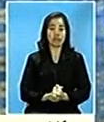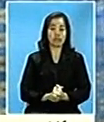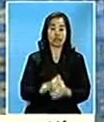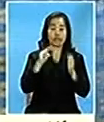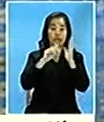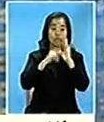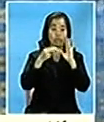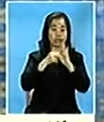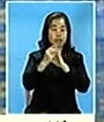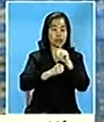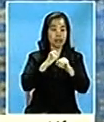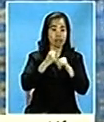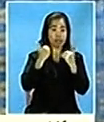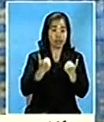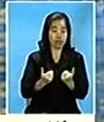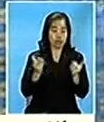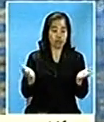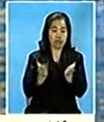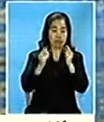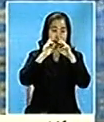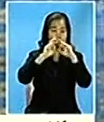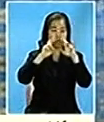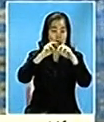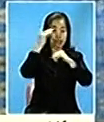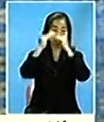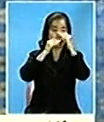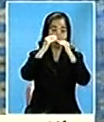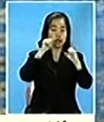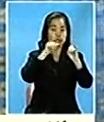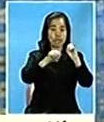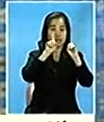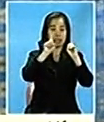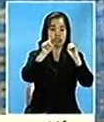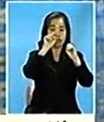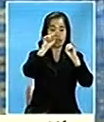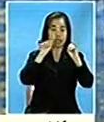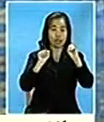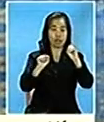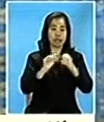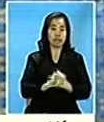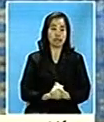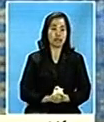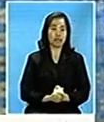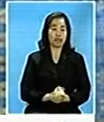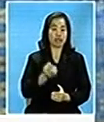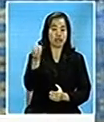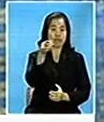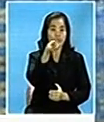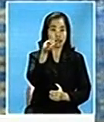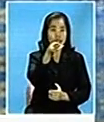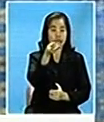ปีนี้ประเทศไทยสนับสนุนงบวิจัยและพัฒนา 0.11 นับว่าน้อยม